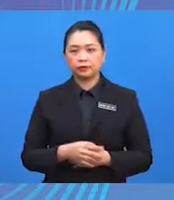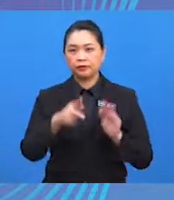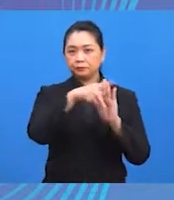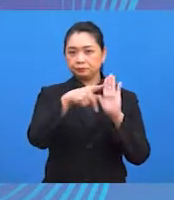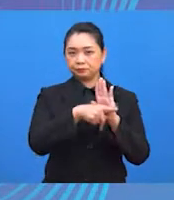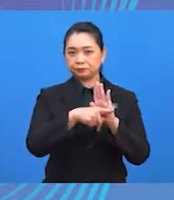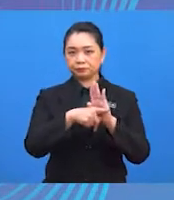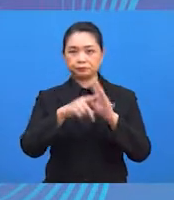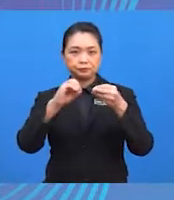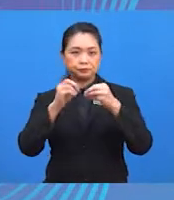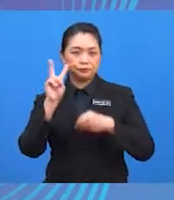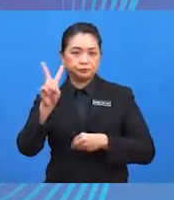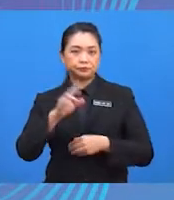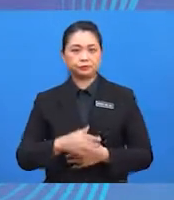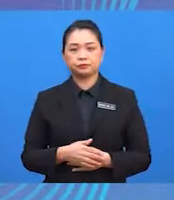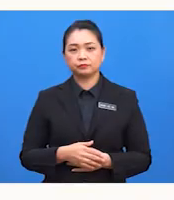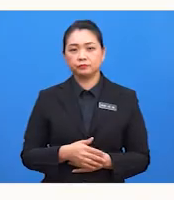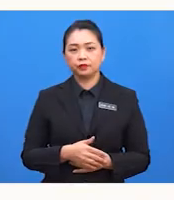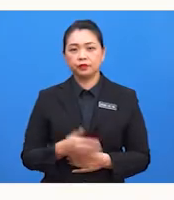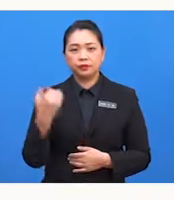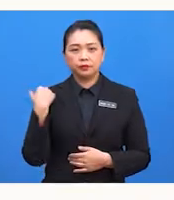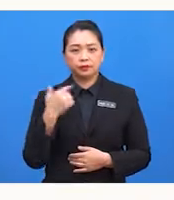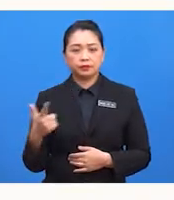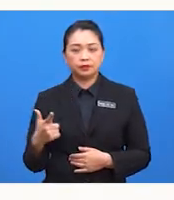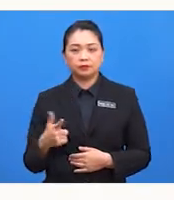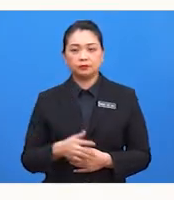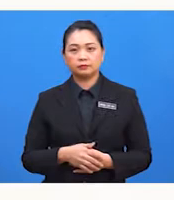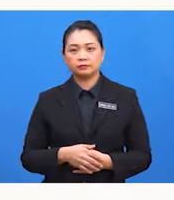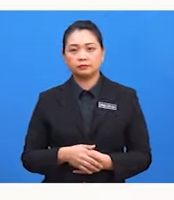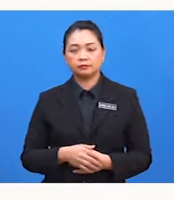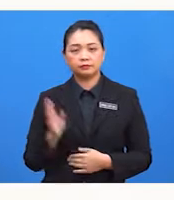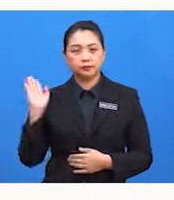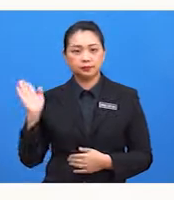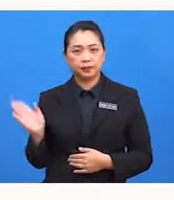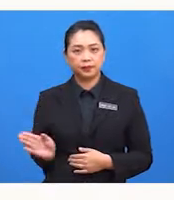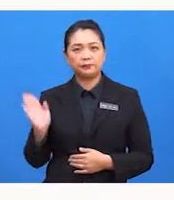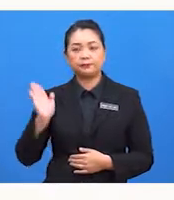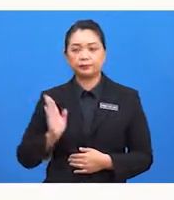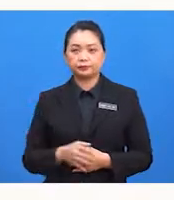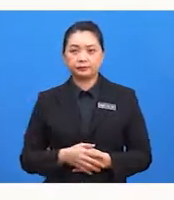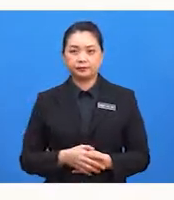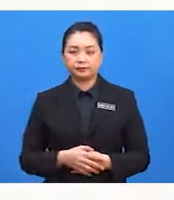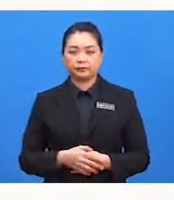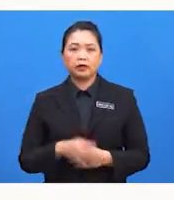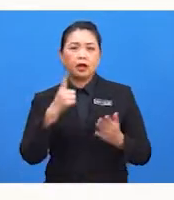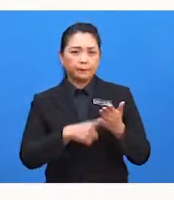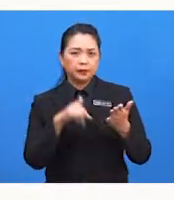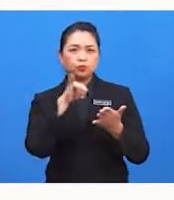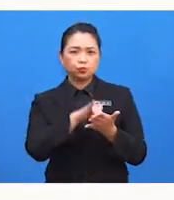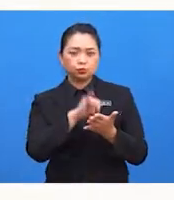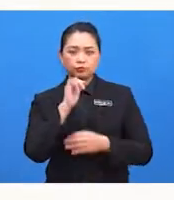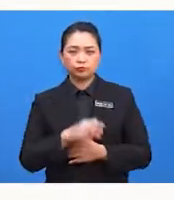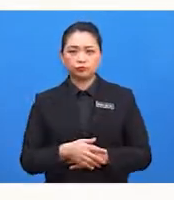Prinsip lukisan yang kedua adalah prinsip perspektif. Apakah itu